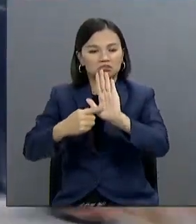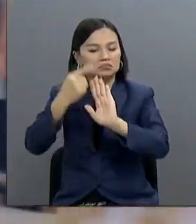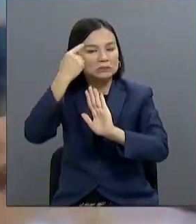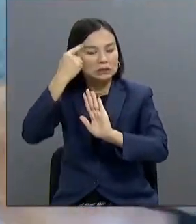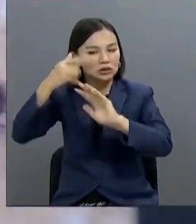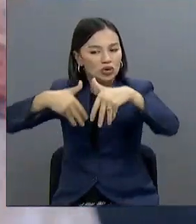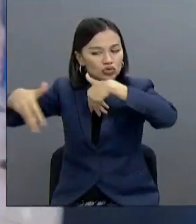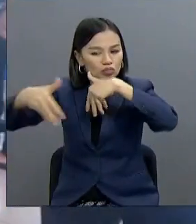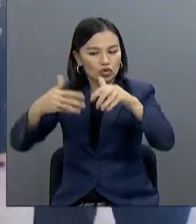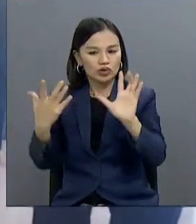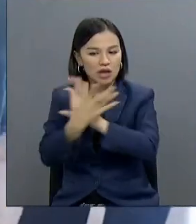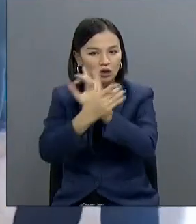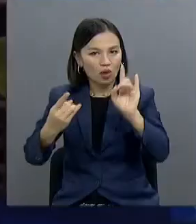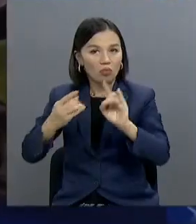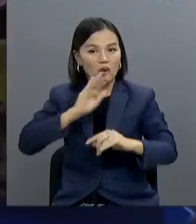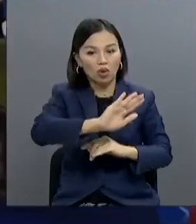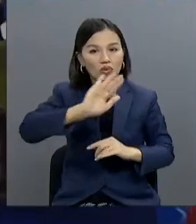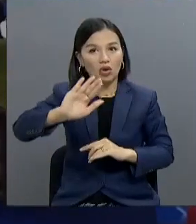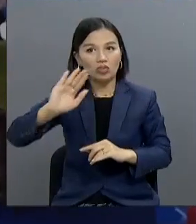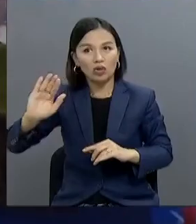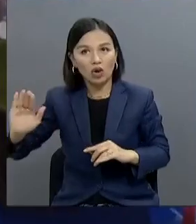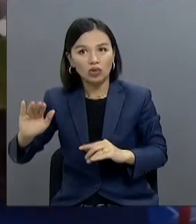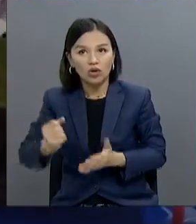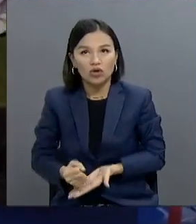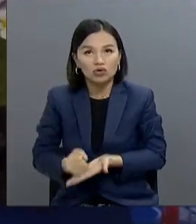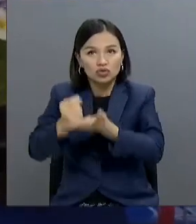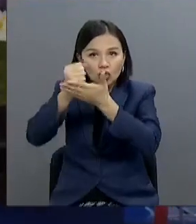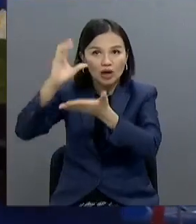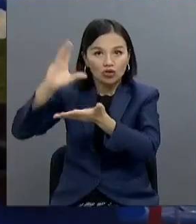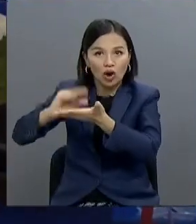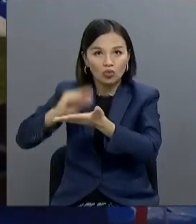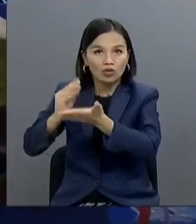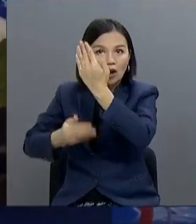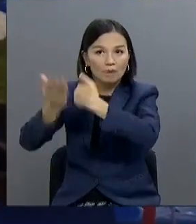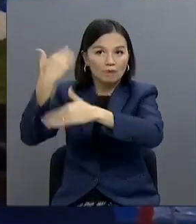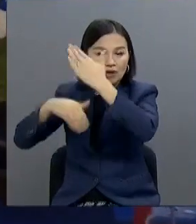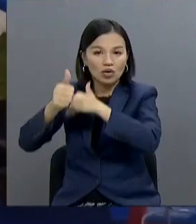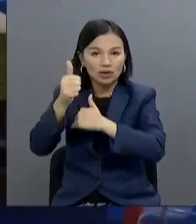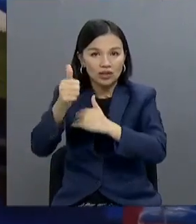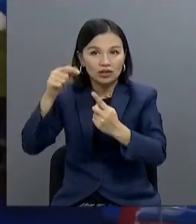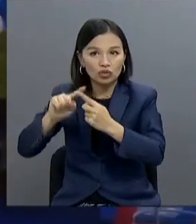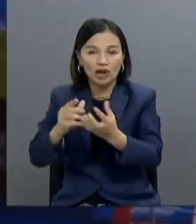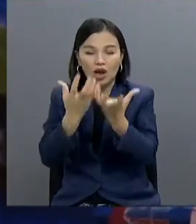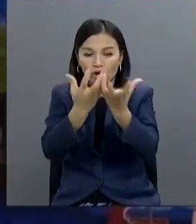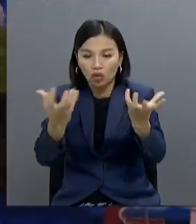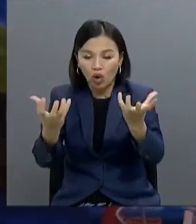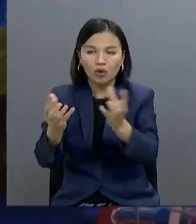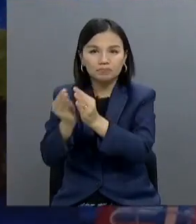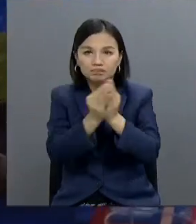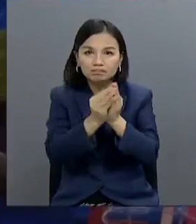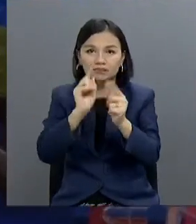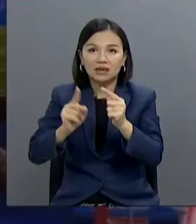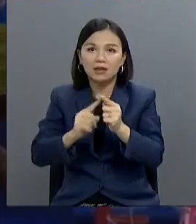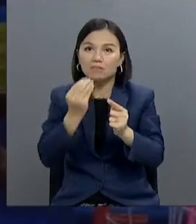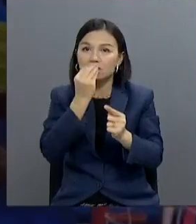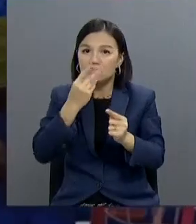สังคมของตัวเองก็สามารถที่จะนำข้อมูลมาใช้ประโยชน์ได้เช่นการนำสมุนไพรมาใช้ประโยชน์ด้านคุณค่า